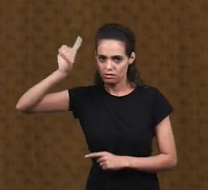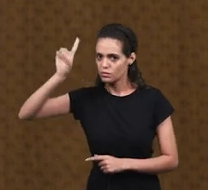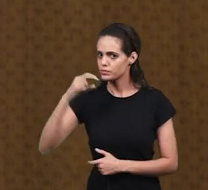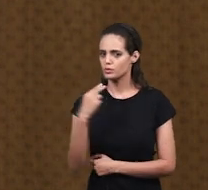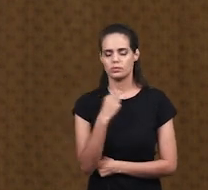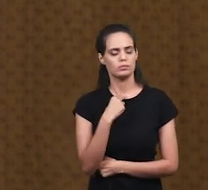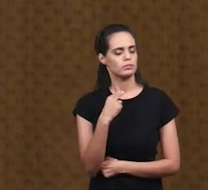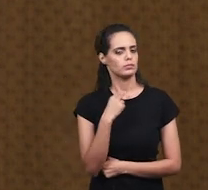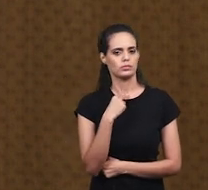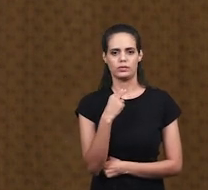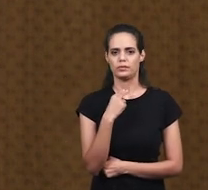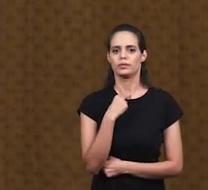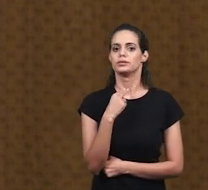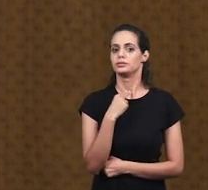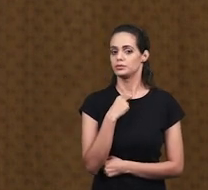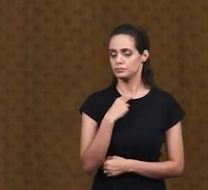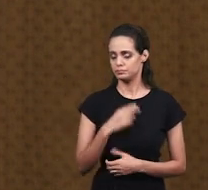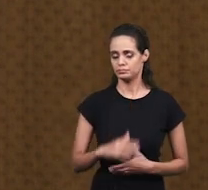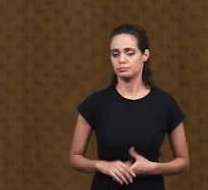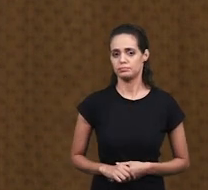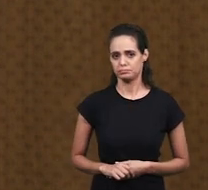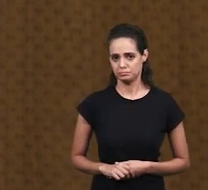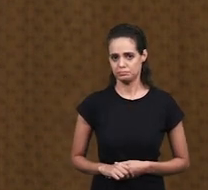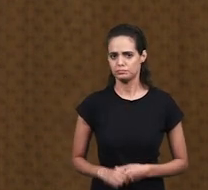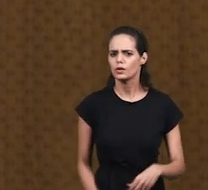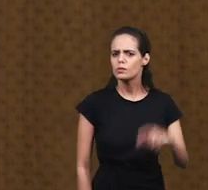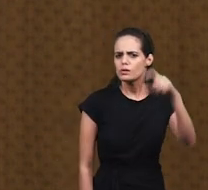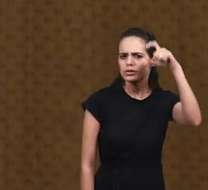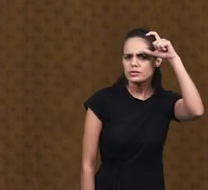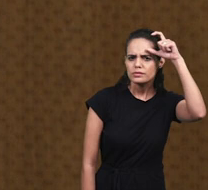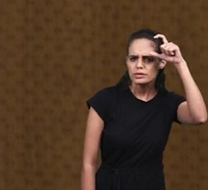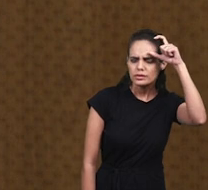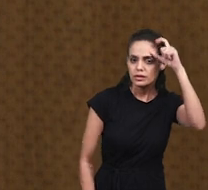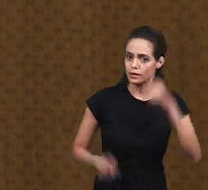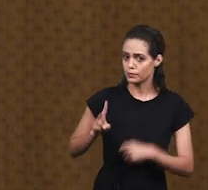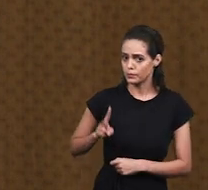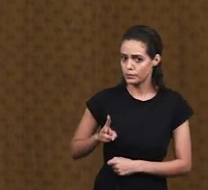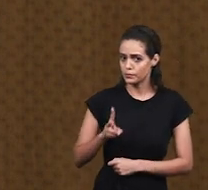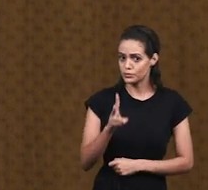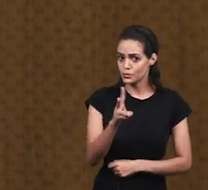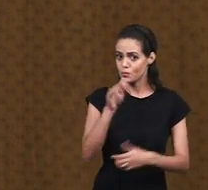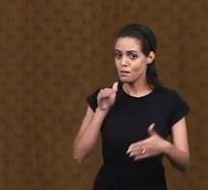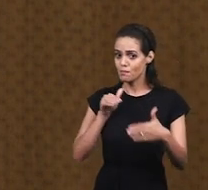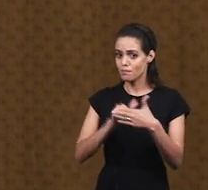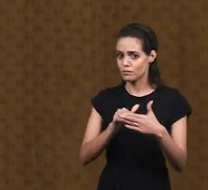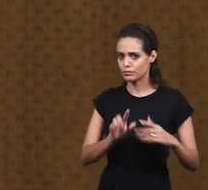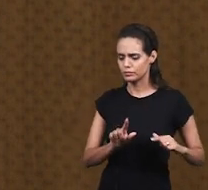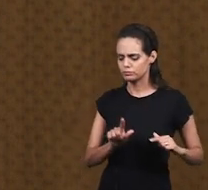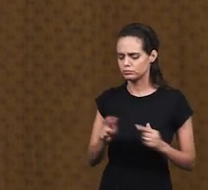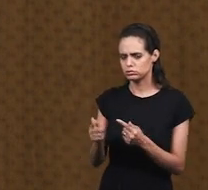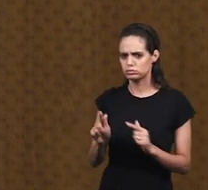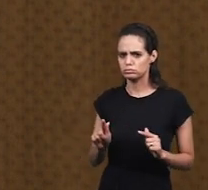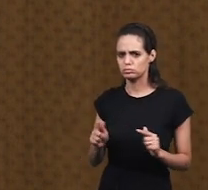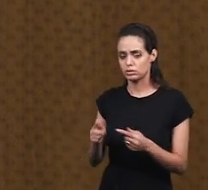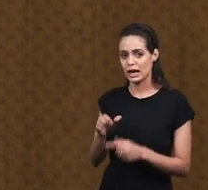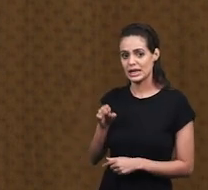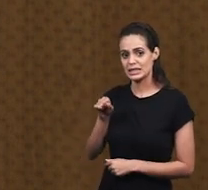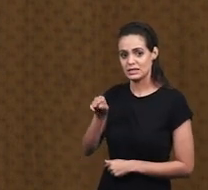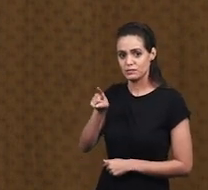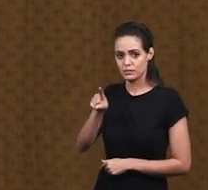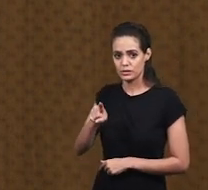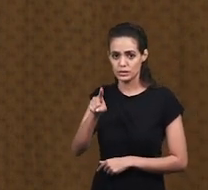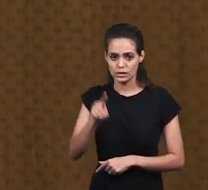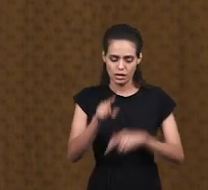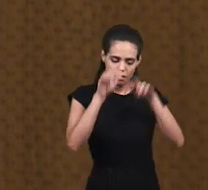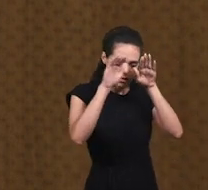Encore Jésus, l'adversaire, il fait un dernier essai, et il dit, si tu m'adores,